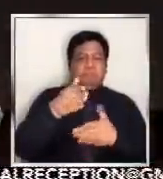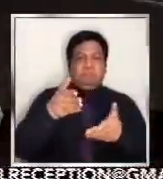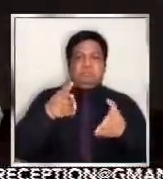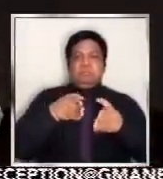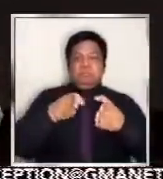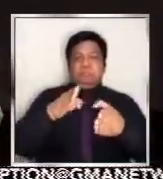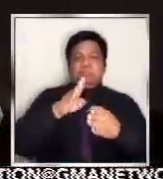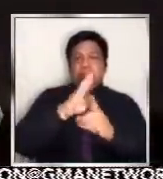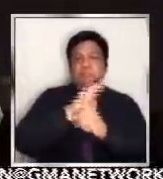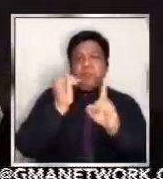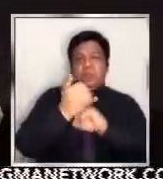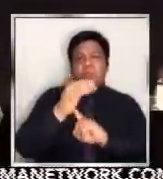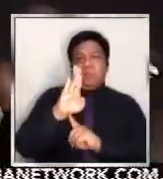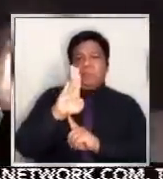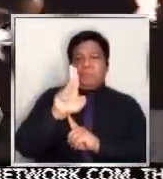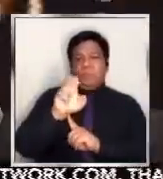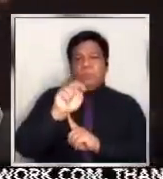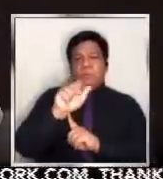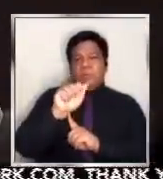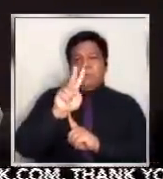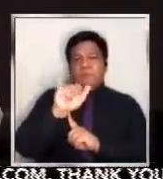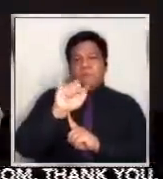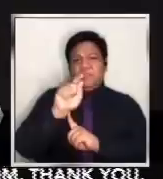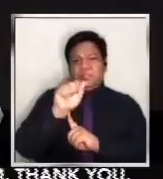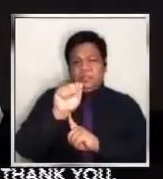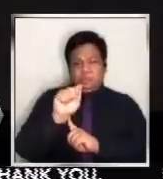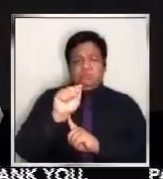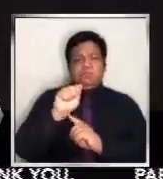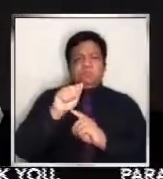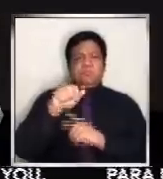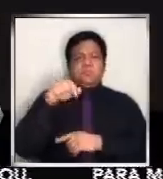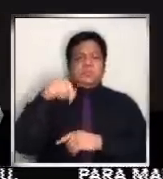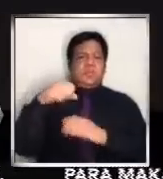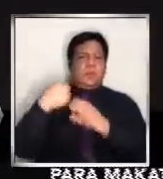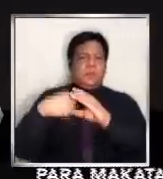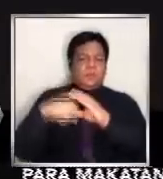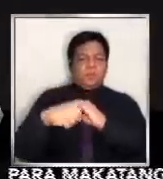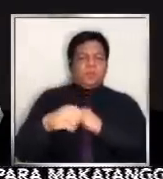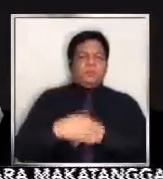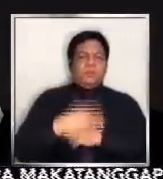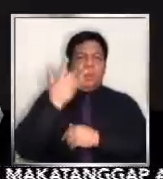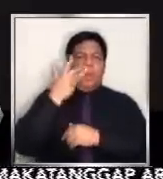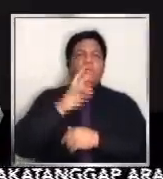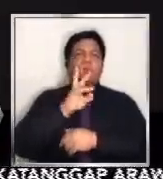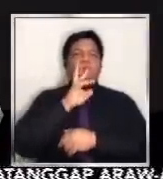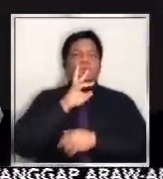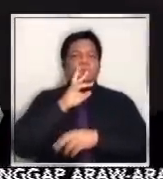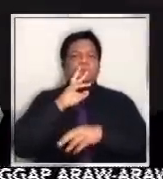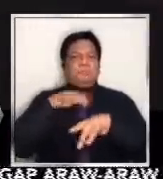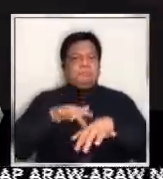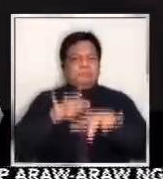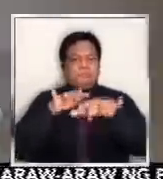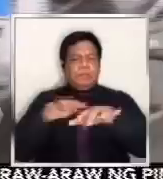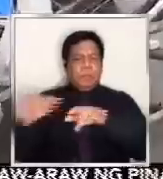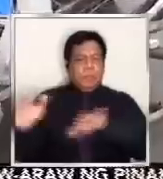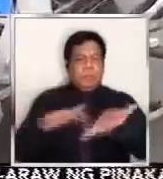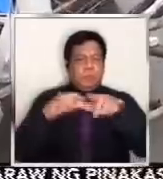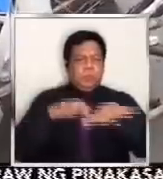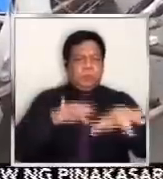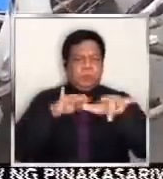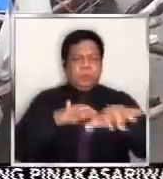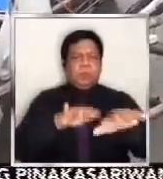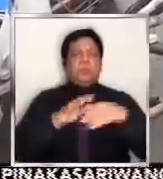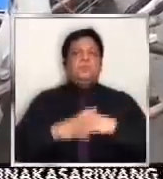San Fernando, Camarines Sur dahil sa pag-apaw ng Agus River. May ilang sasakyang tumirik habang tinatawid ang baha. Ang